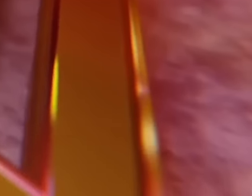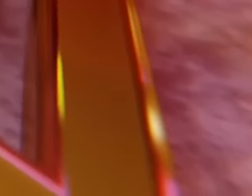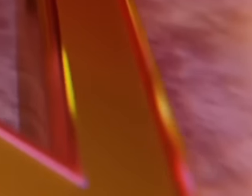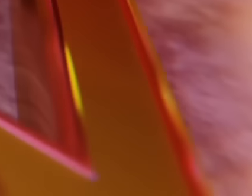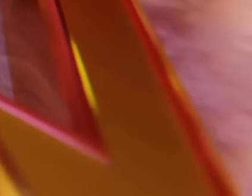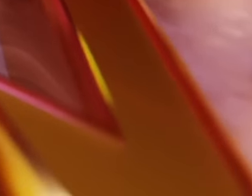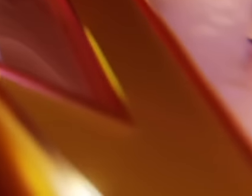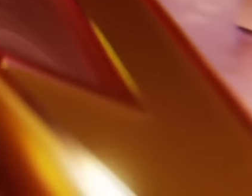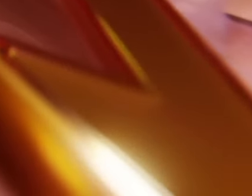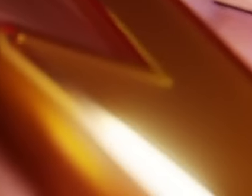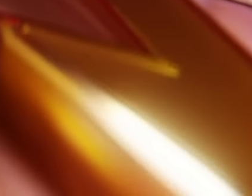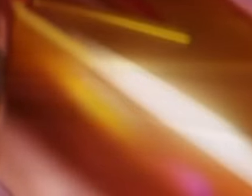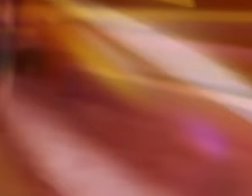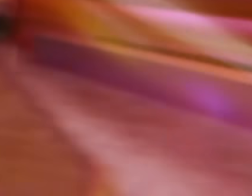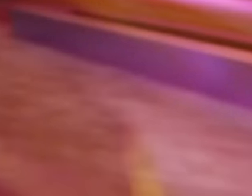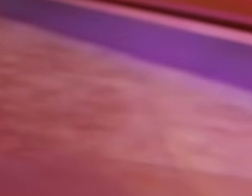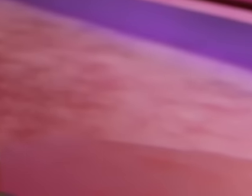ya.